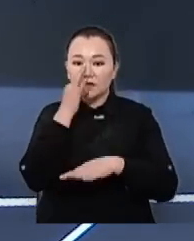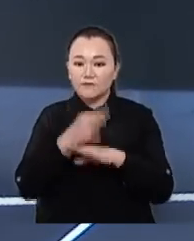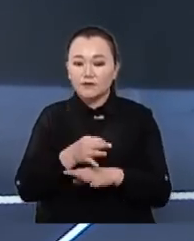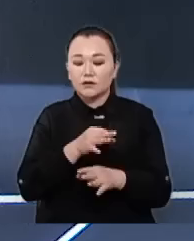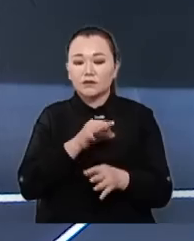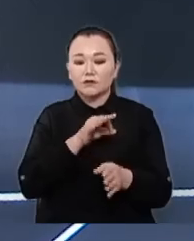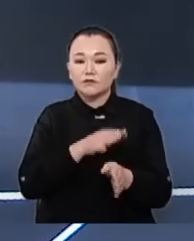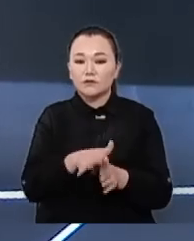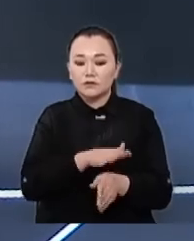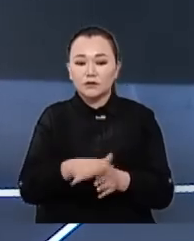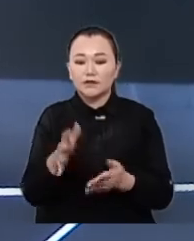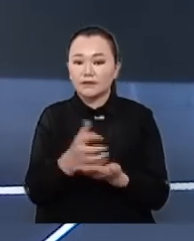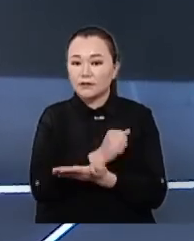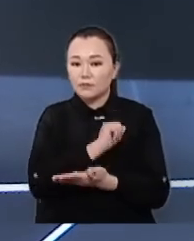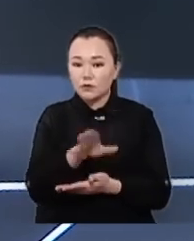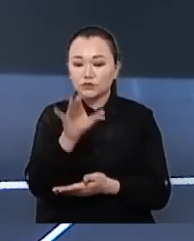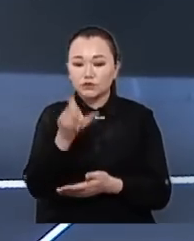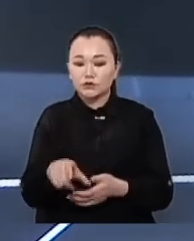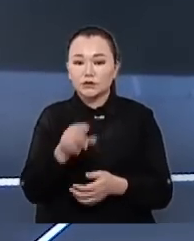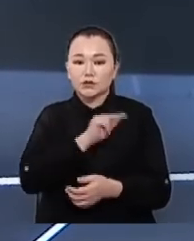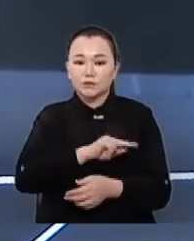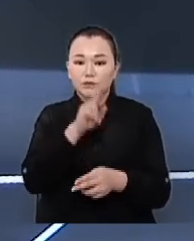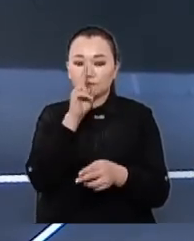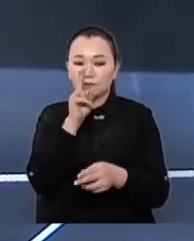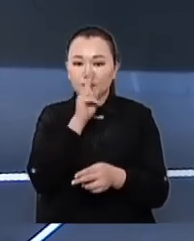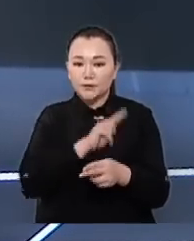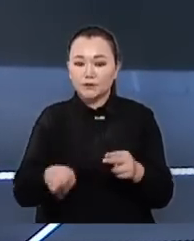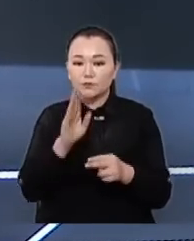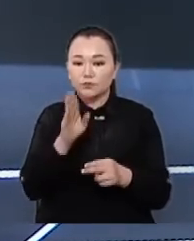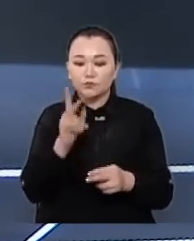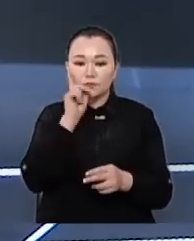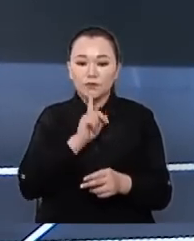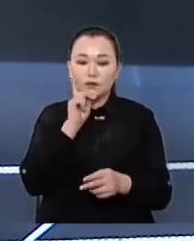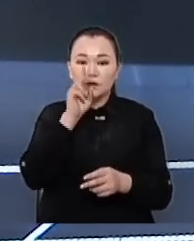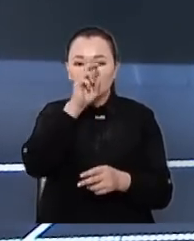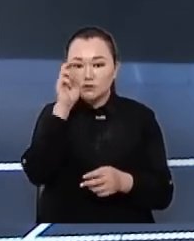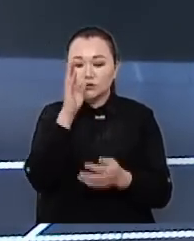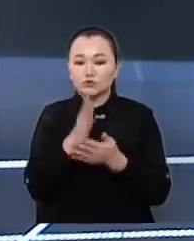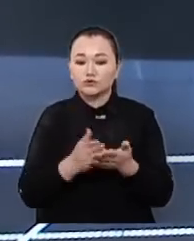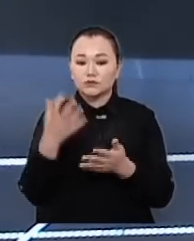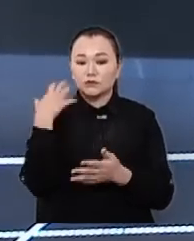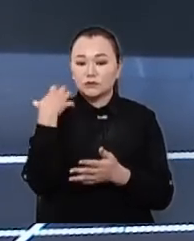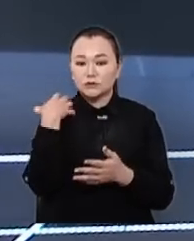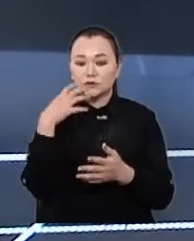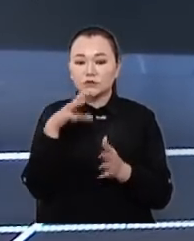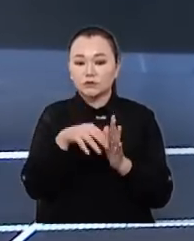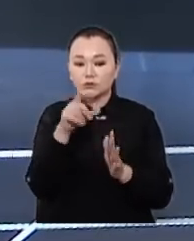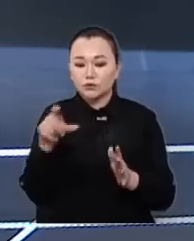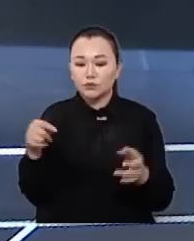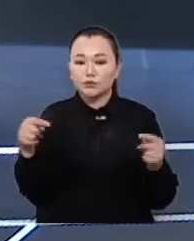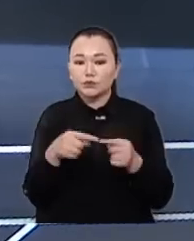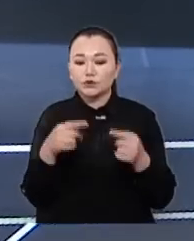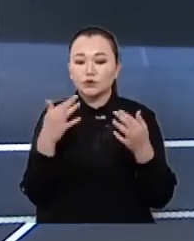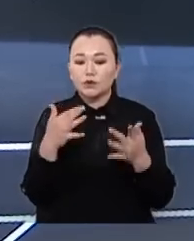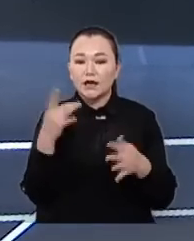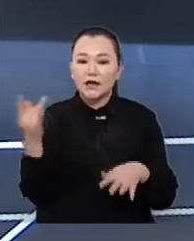міндеттердің үдесінен шыға алмаған үшін орынтағынан айырылады. Әзірге мемлекеттік қызметтегі шенді шекпенінің нақты